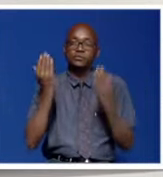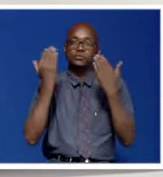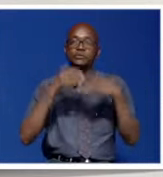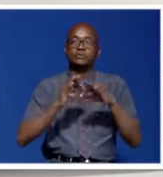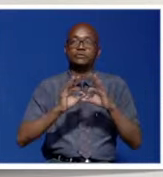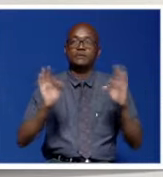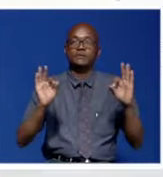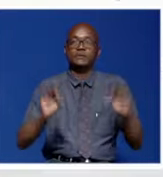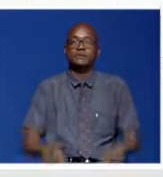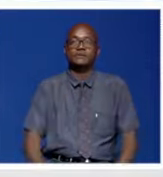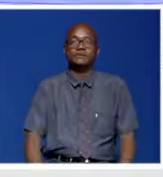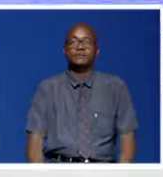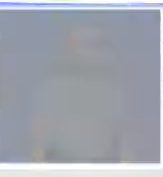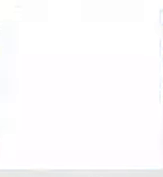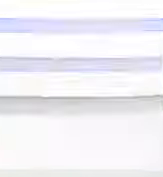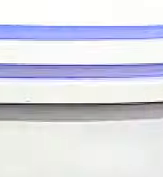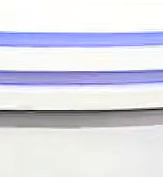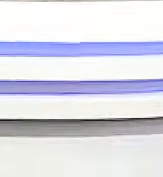mwema.